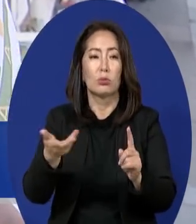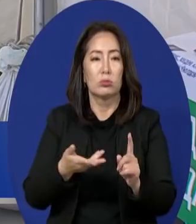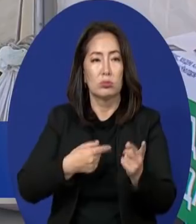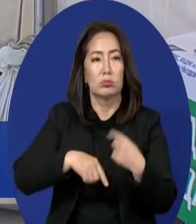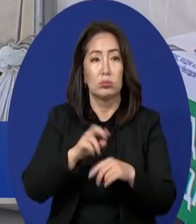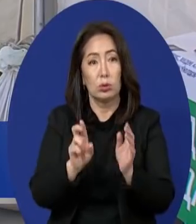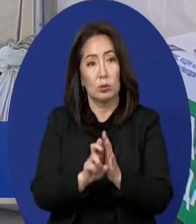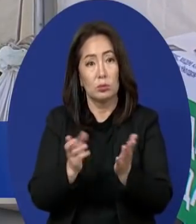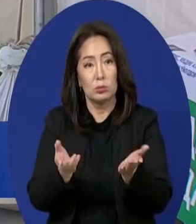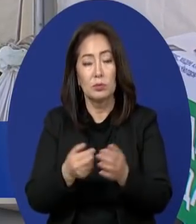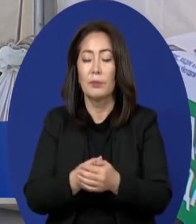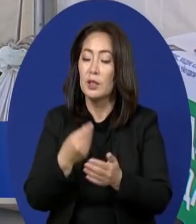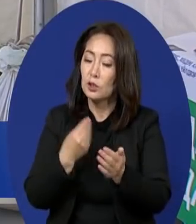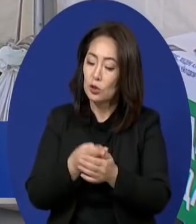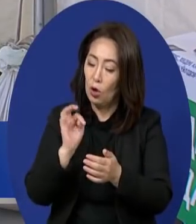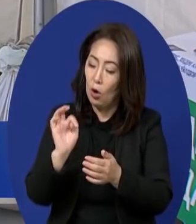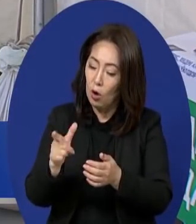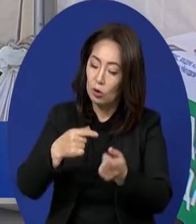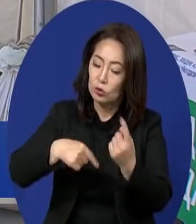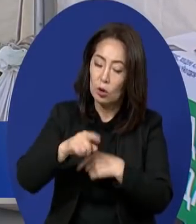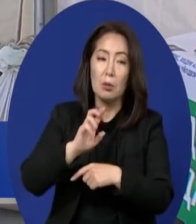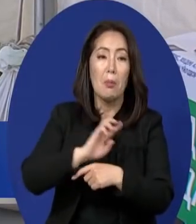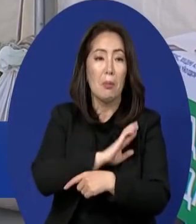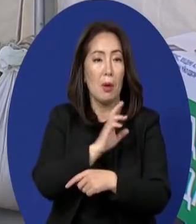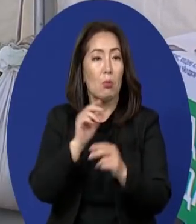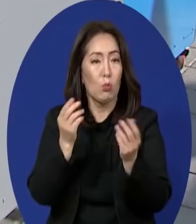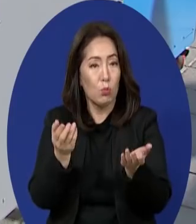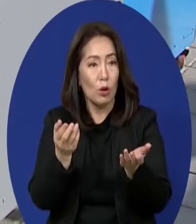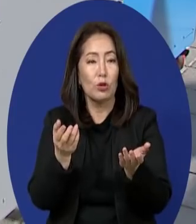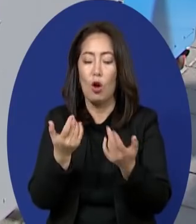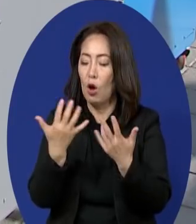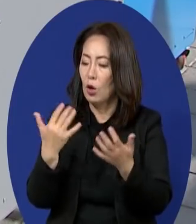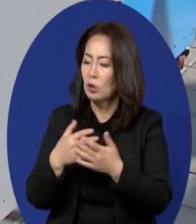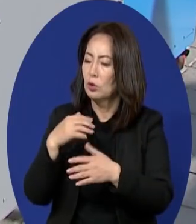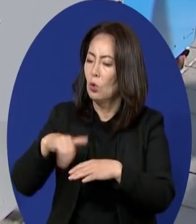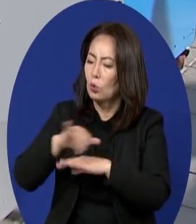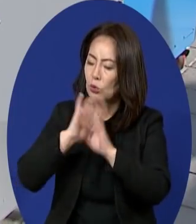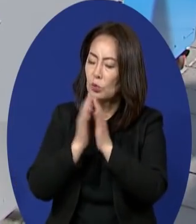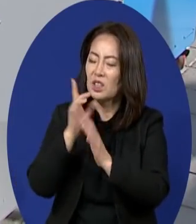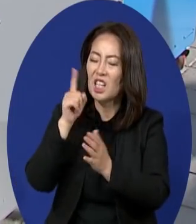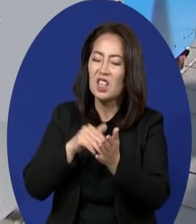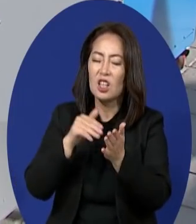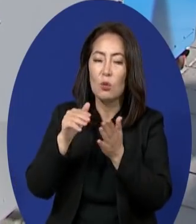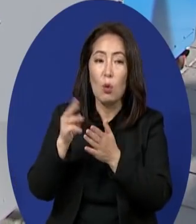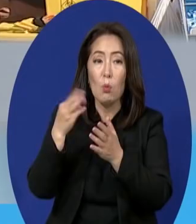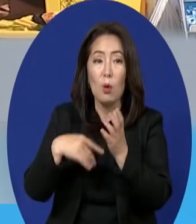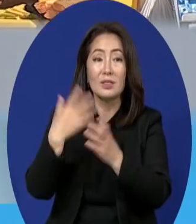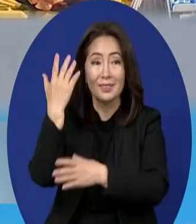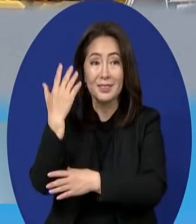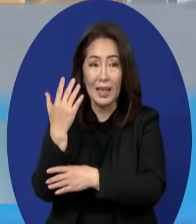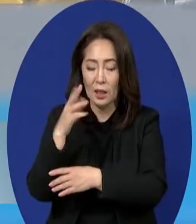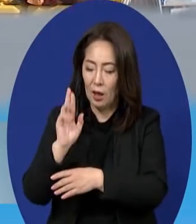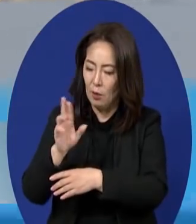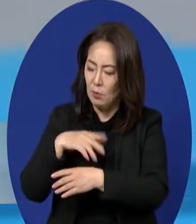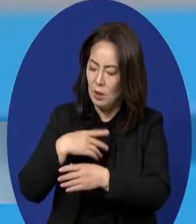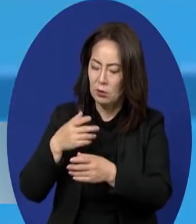байна. Энэ мэтлэн хогийг баялаг болох боломж олон байна. Улс даяараа 1 тэрбум мод тарих хөдөлгөөн өрнөж эхэлсэн энэ үед дотоодын компаниуд